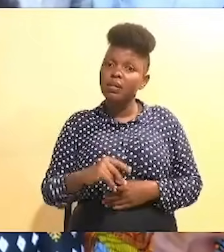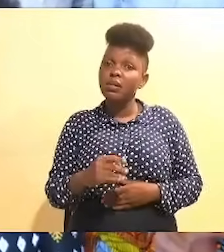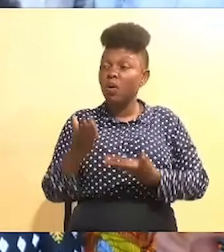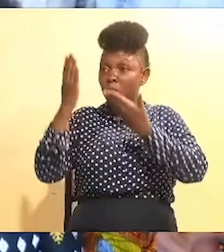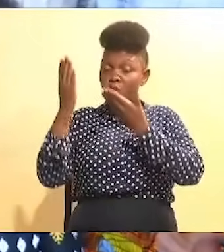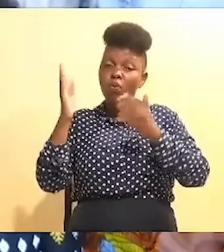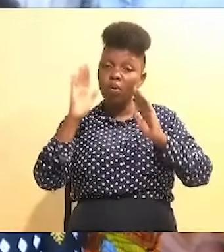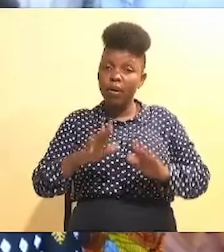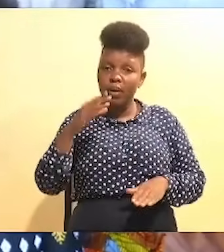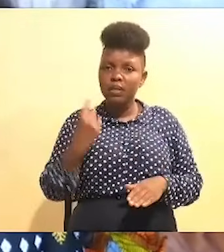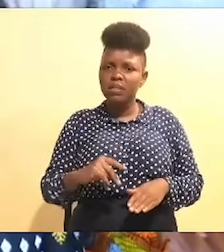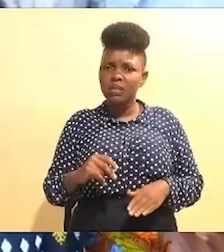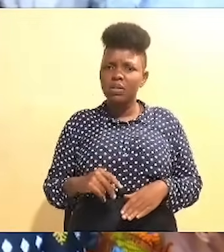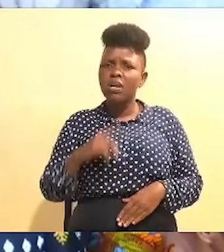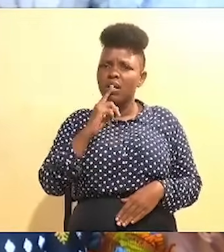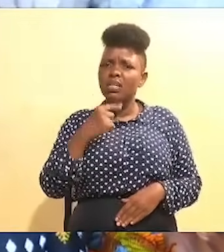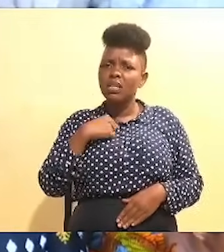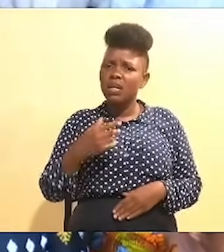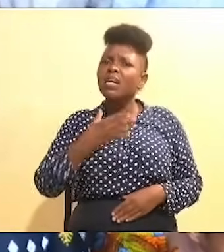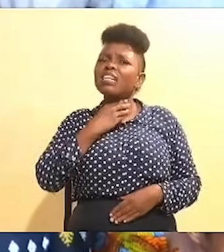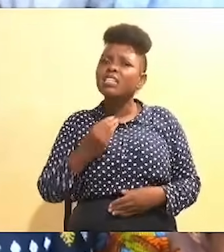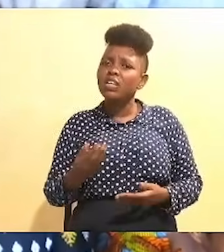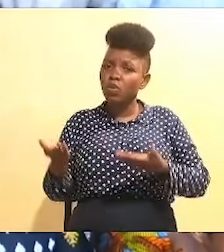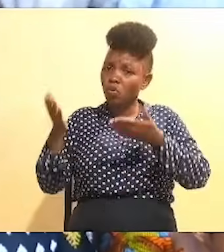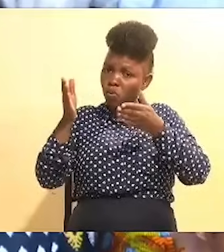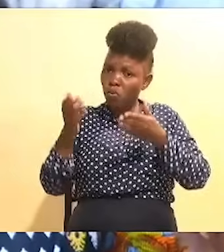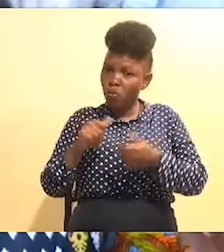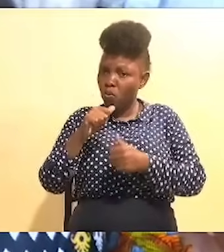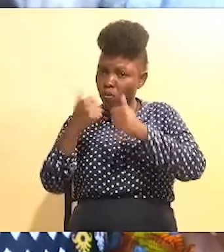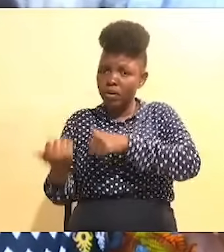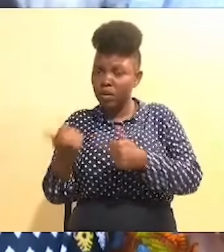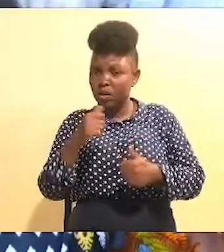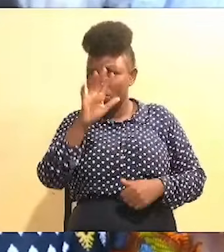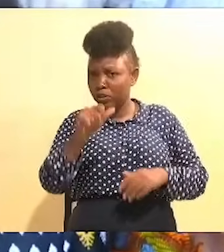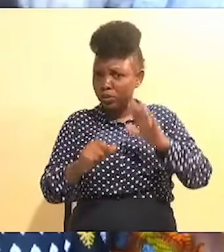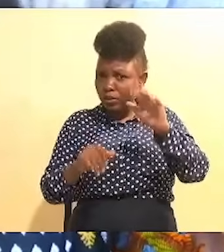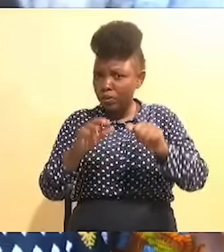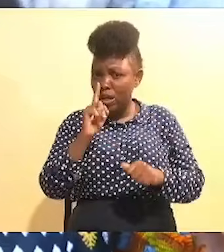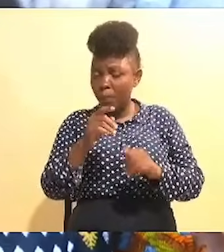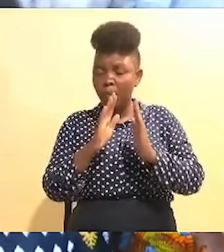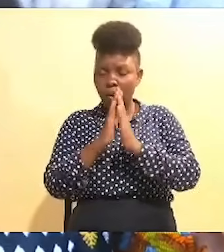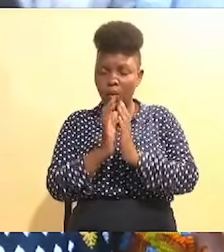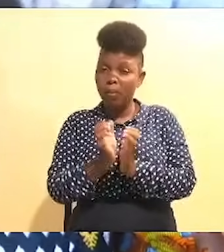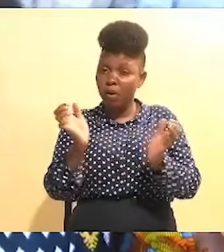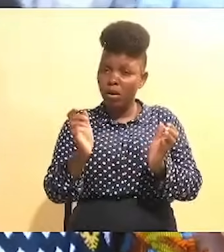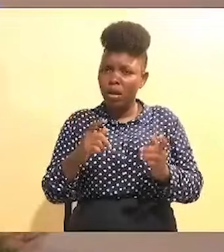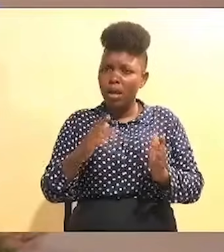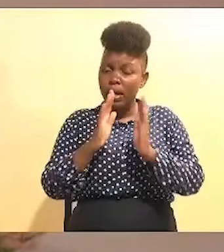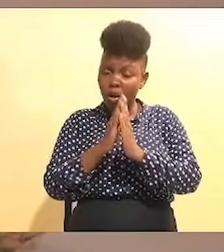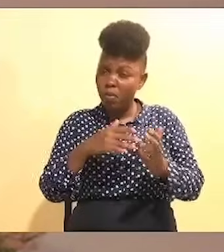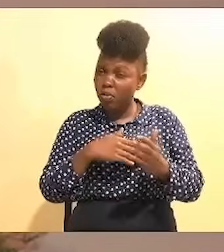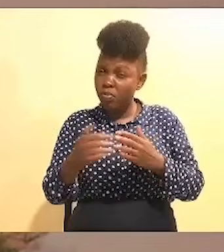Mungu wabariki sana. Mbona sema nahitaji kubatizwa? Njoo, njoo, njoo. Tuna maombi maalum kwa ajili yenu. Naomba ufanye haraka,